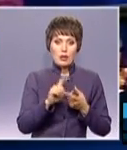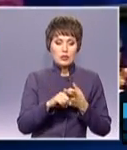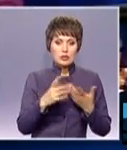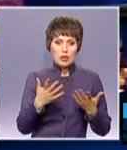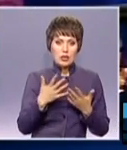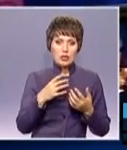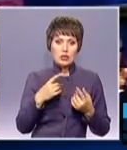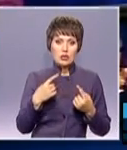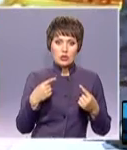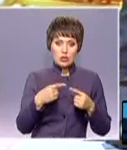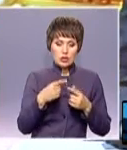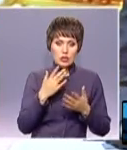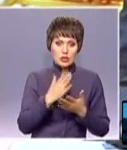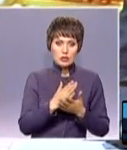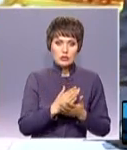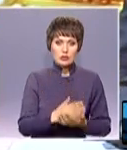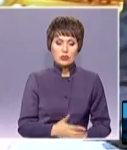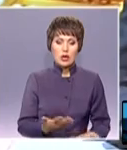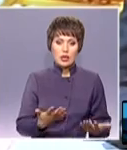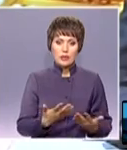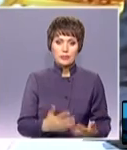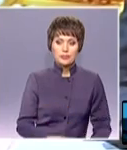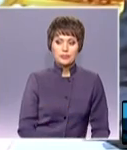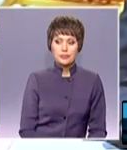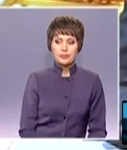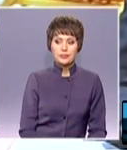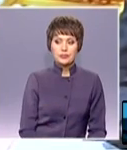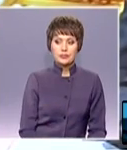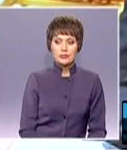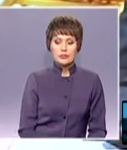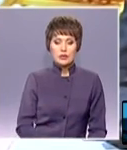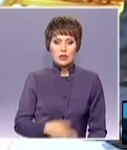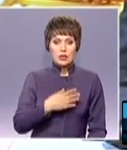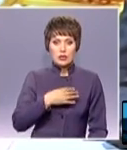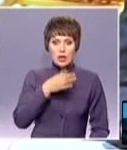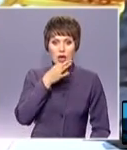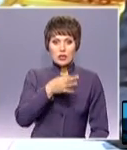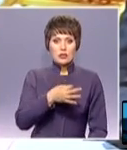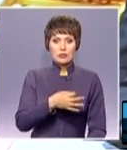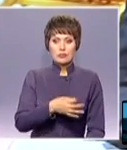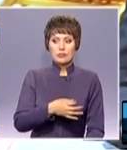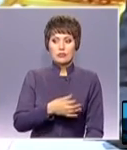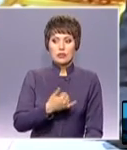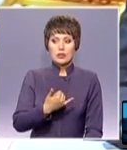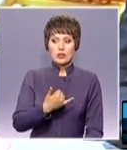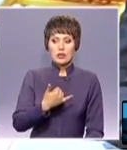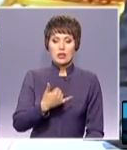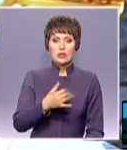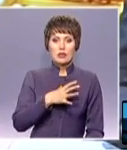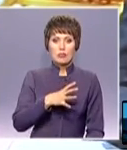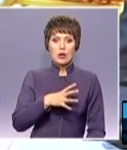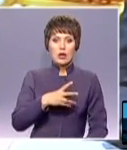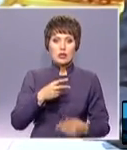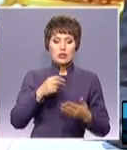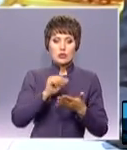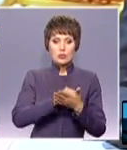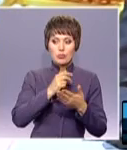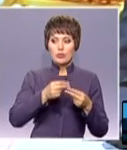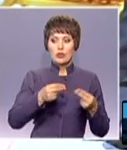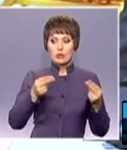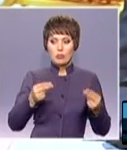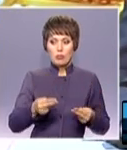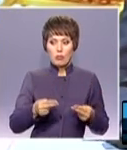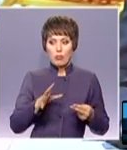орнады ма, нақты дұрыс? Жаңа мен айтып кеттім ғой, олармен бірге қазір меморандум отыр, меморандумға қол